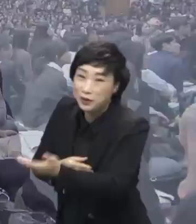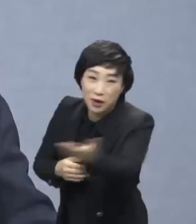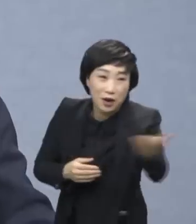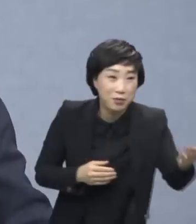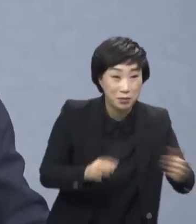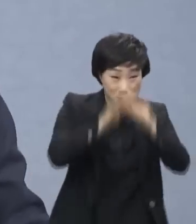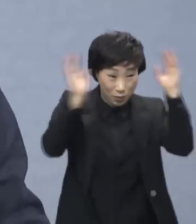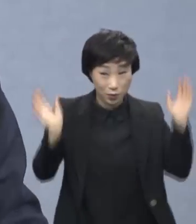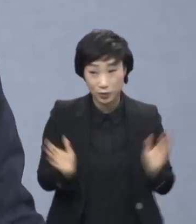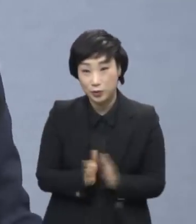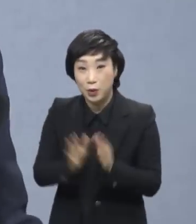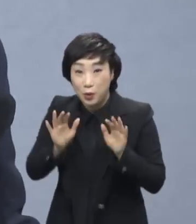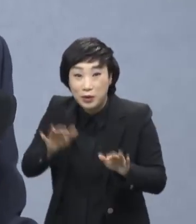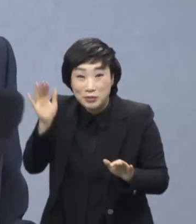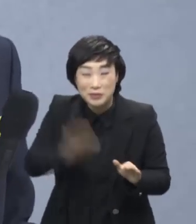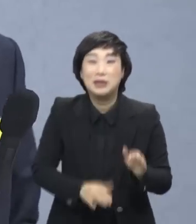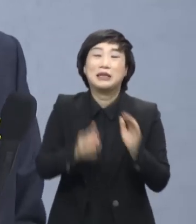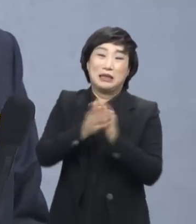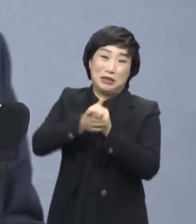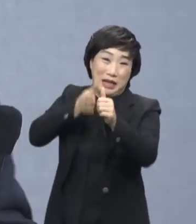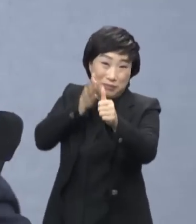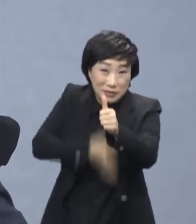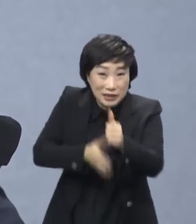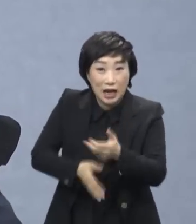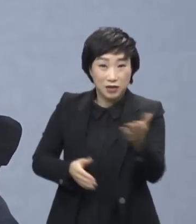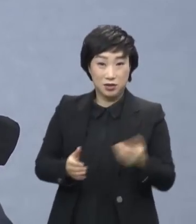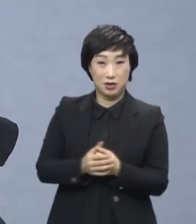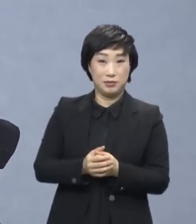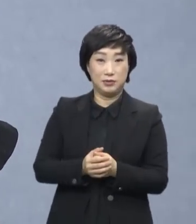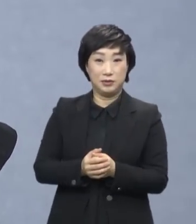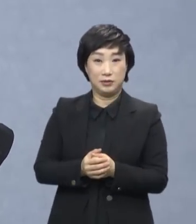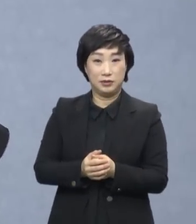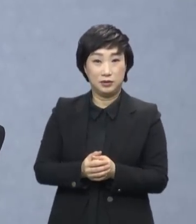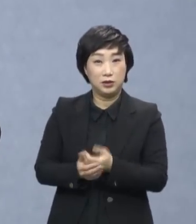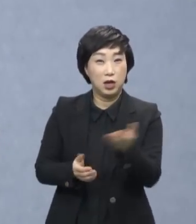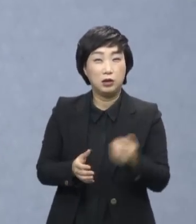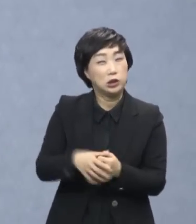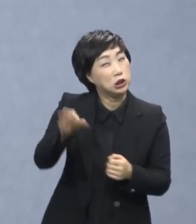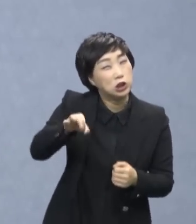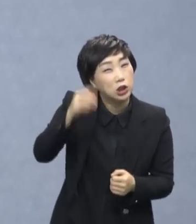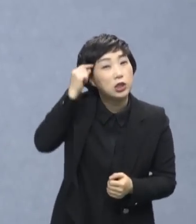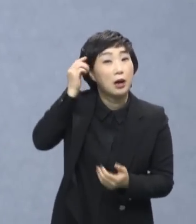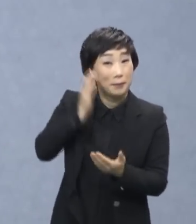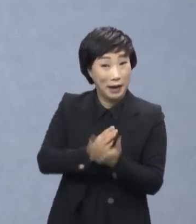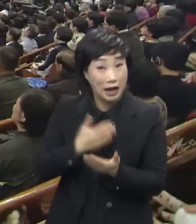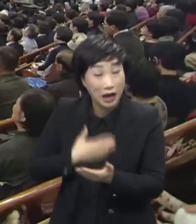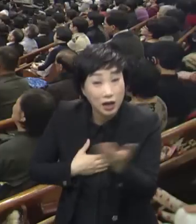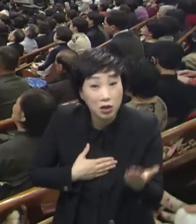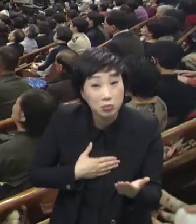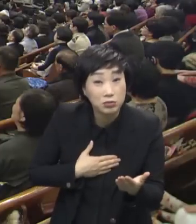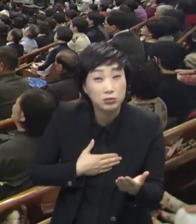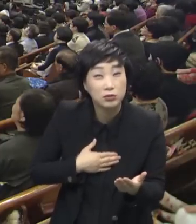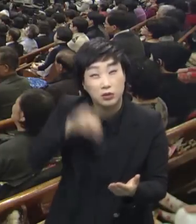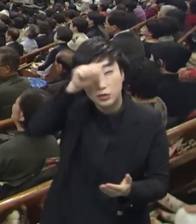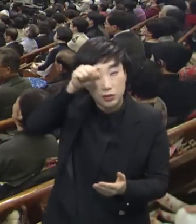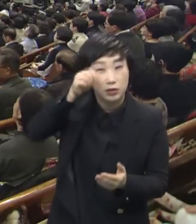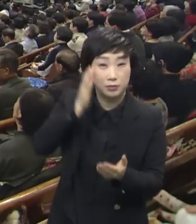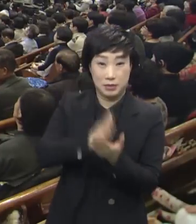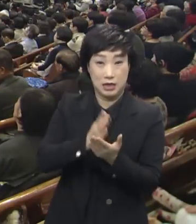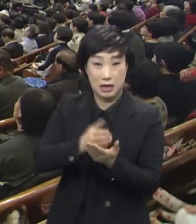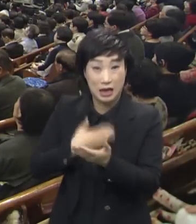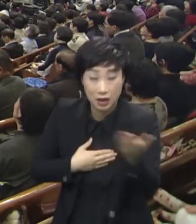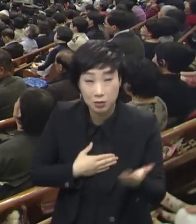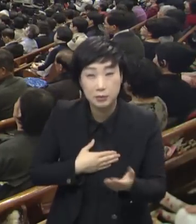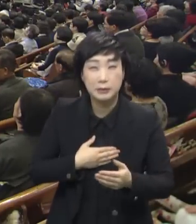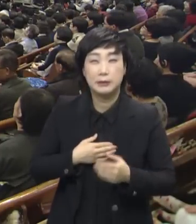전 성도들이요, 기도하자는 말을 절대 절대로 지나가는 말로 듣지 말고 아멘.